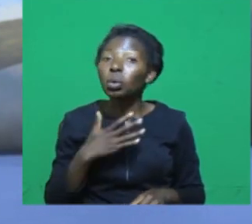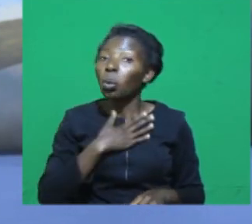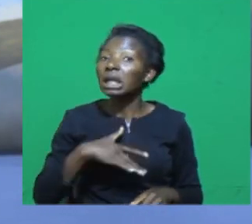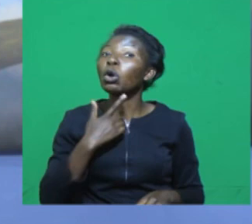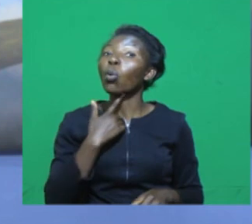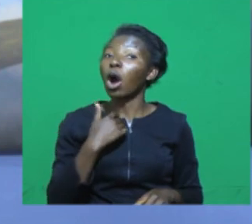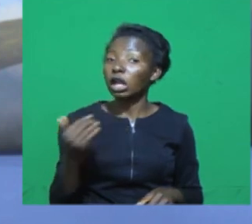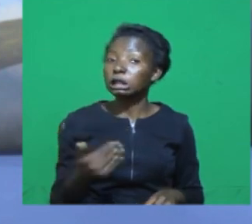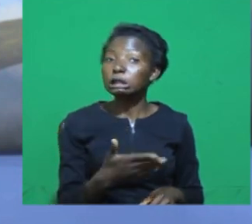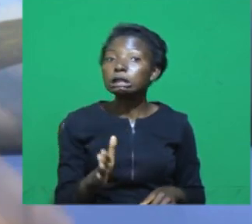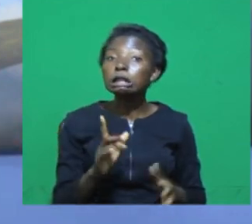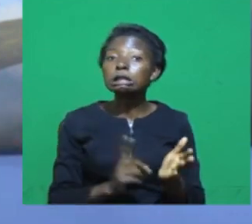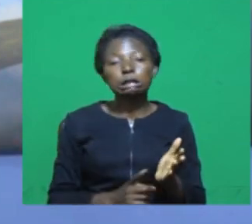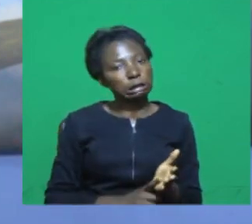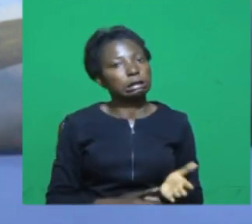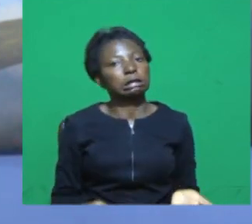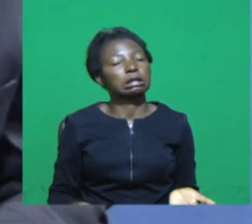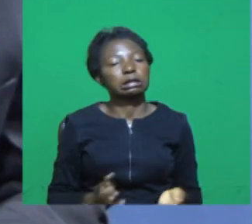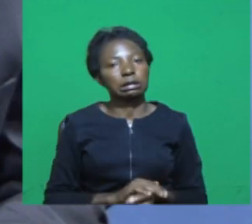Jehu afunge nyaya yeupombwe.